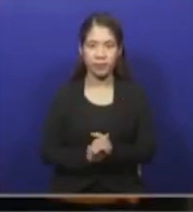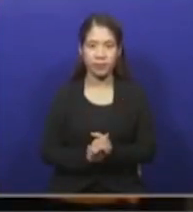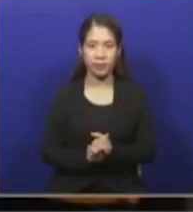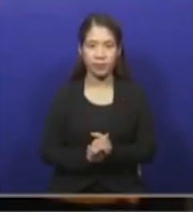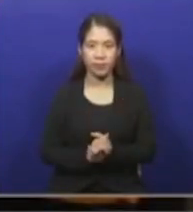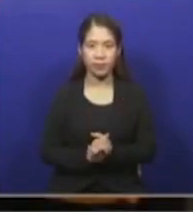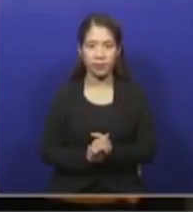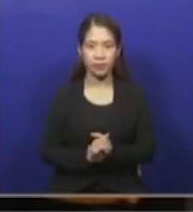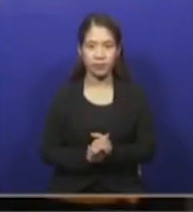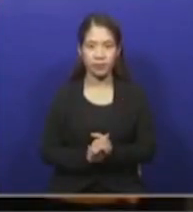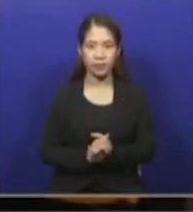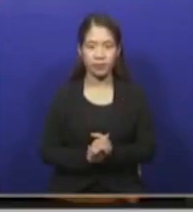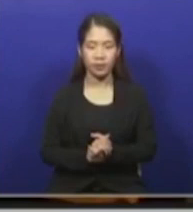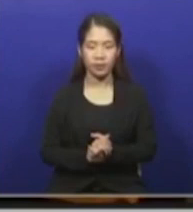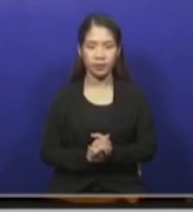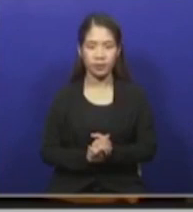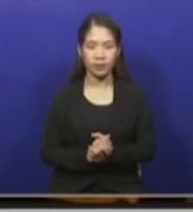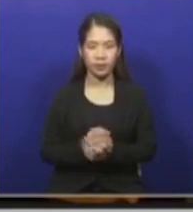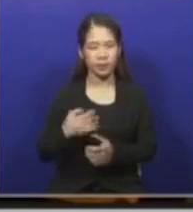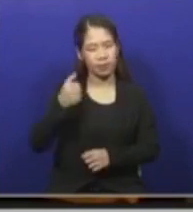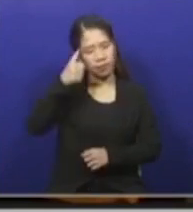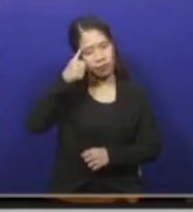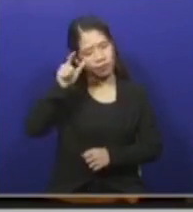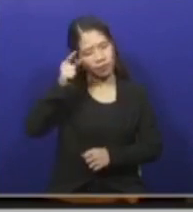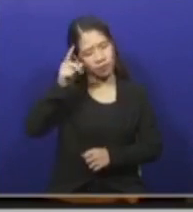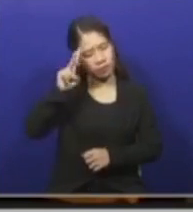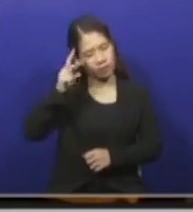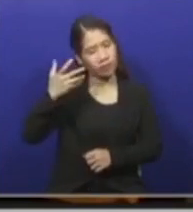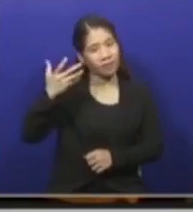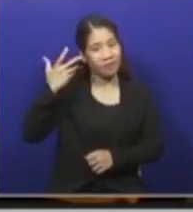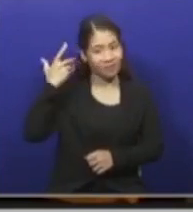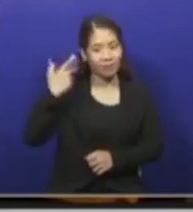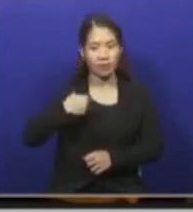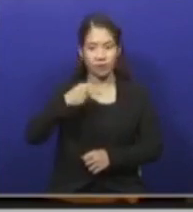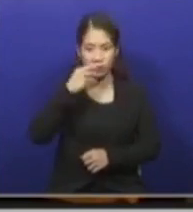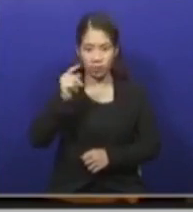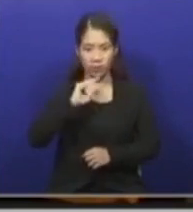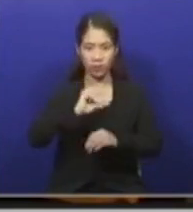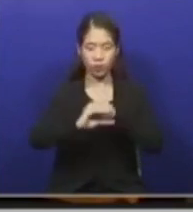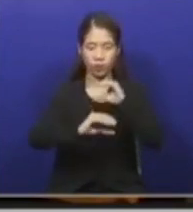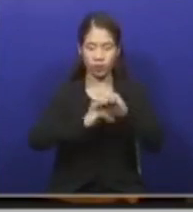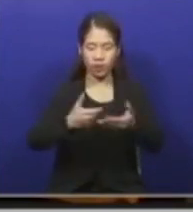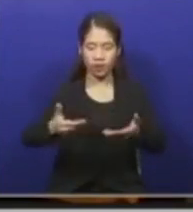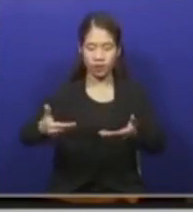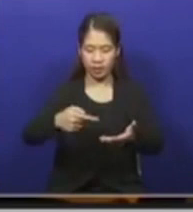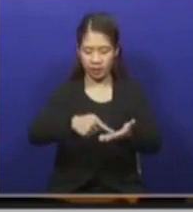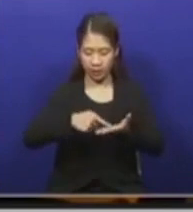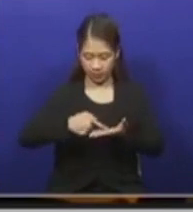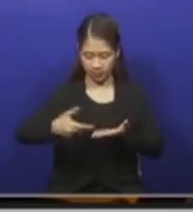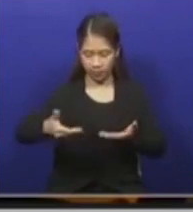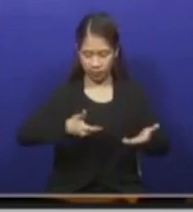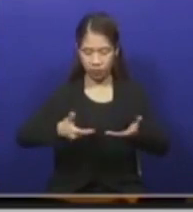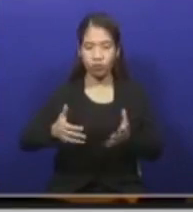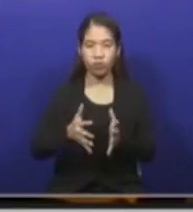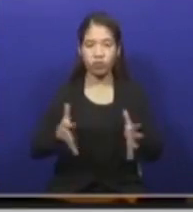ท่านประธานครับ 2-3 วันมานี้ครับเราได้เห็นโครงการที่ทางหน่วยงานเสนอเข้ามา